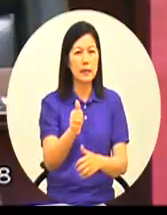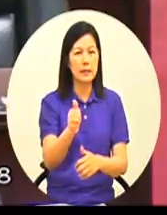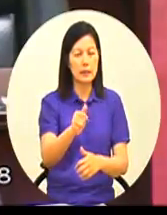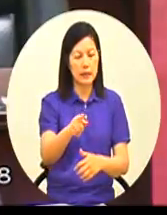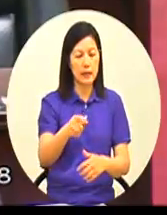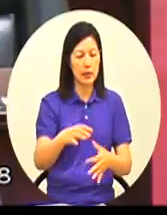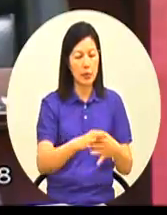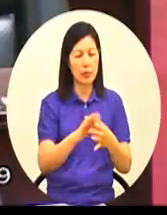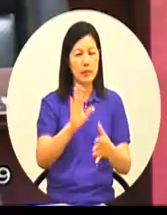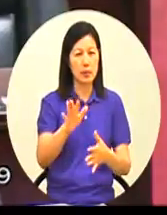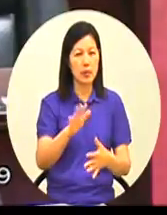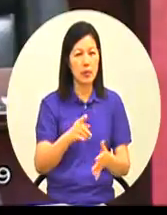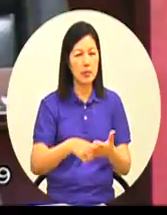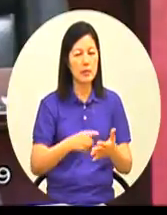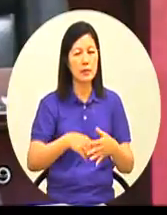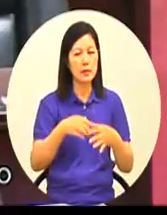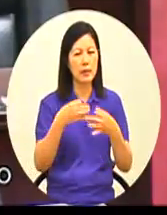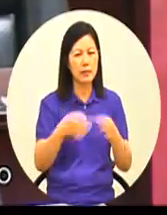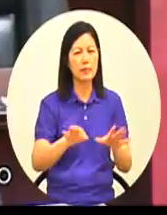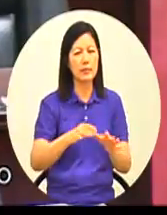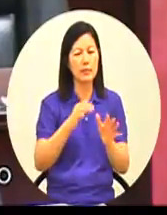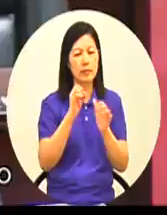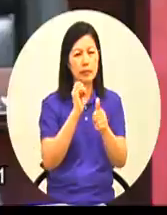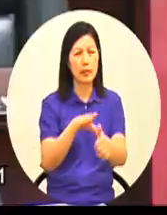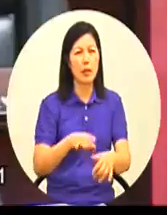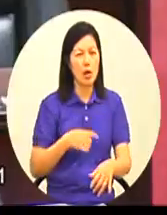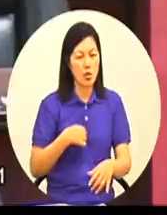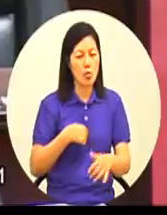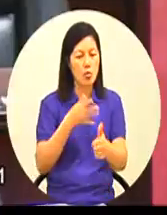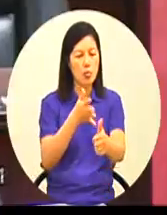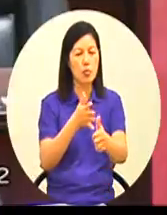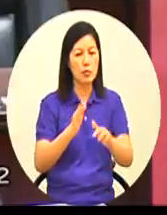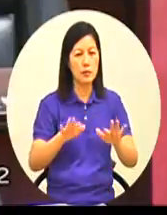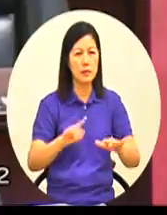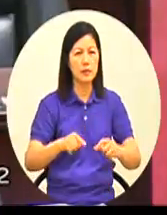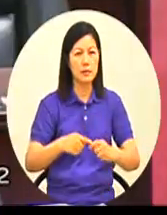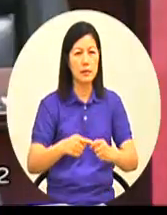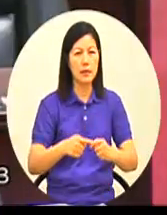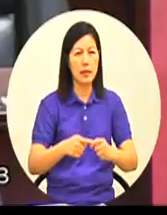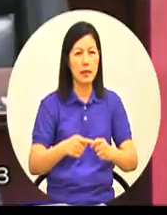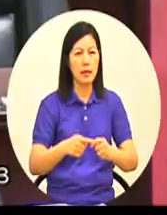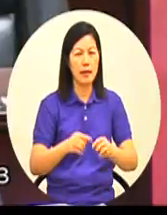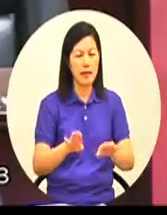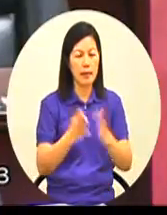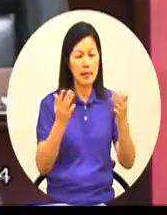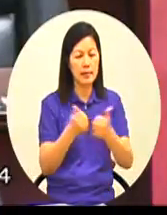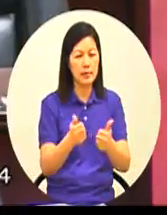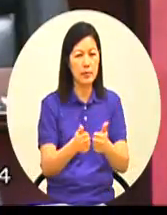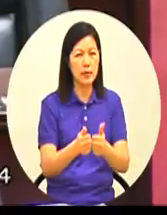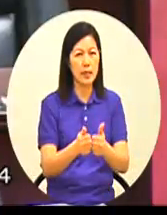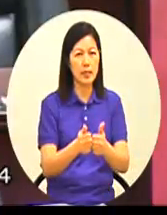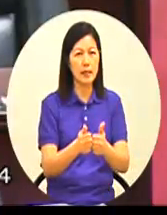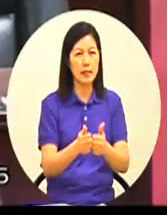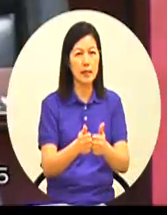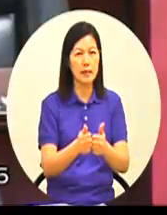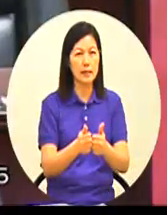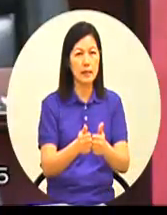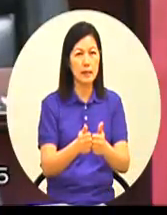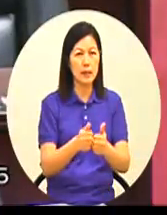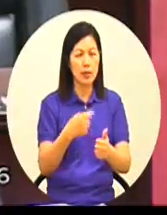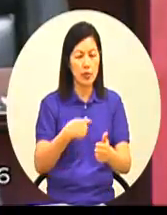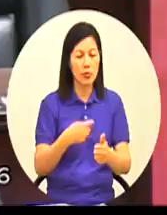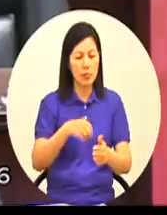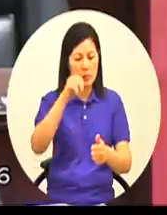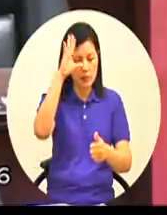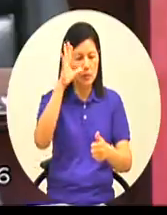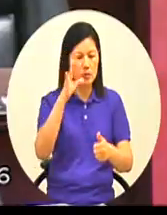多，我就简单说，我只想问今年开议的时候，市长施政报告咨询，我一直在讲智慧